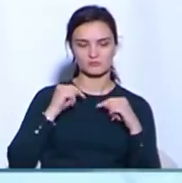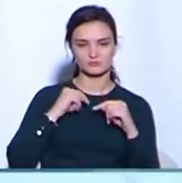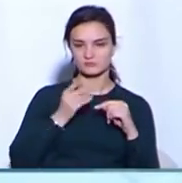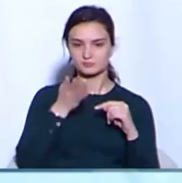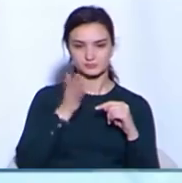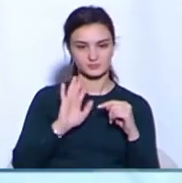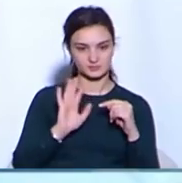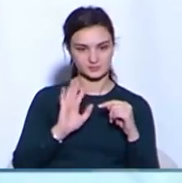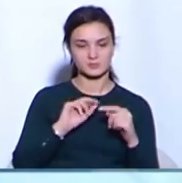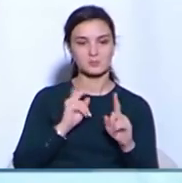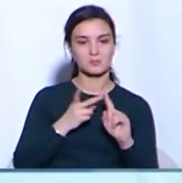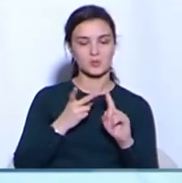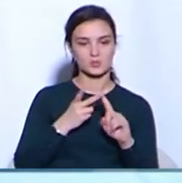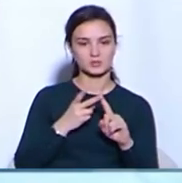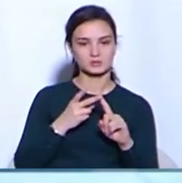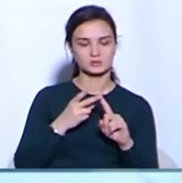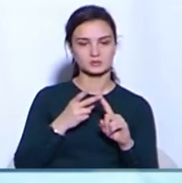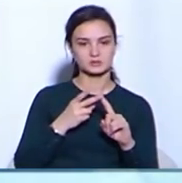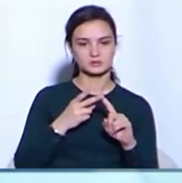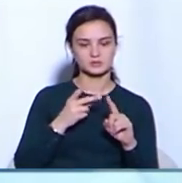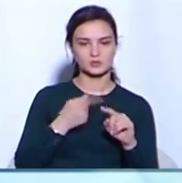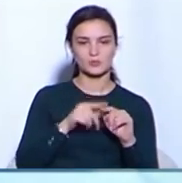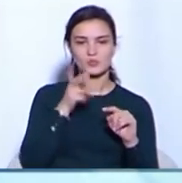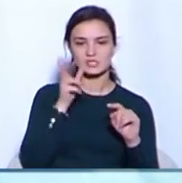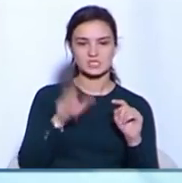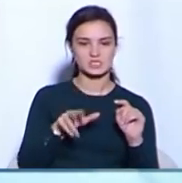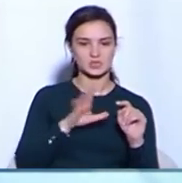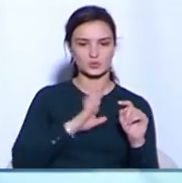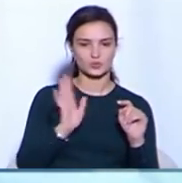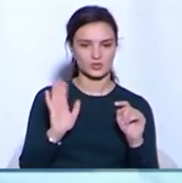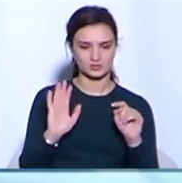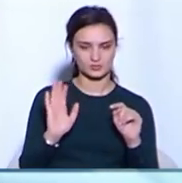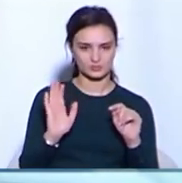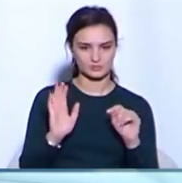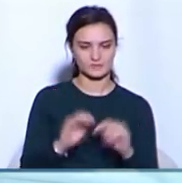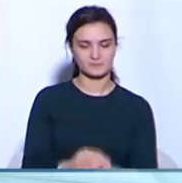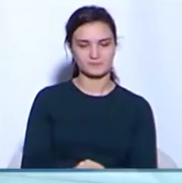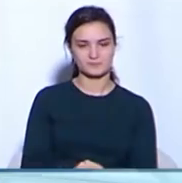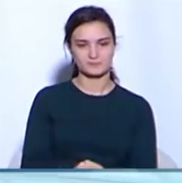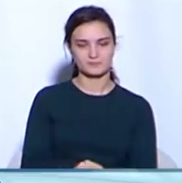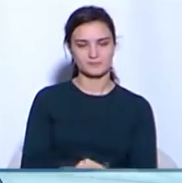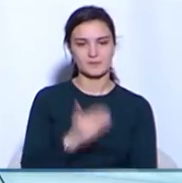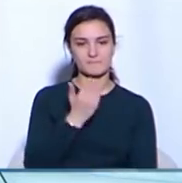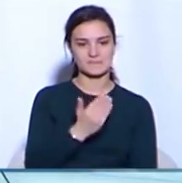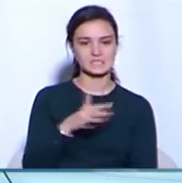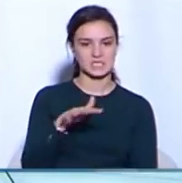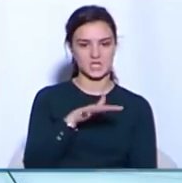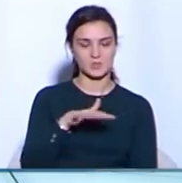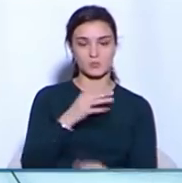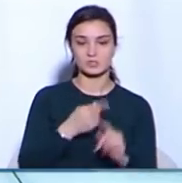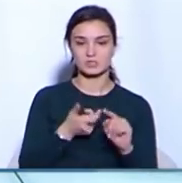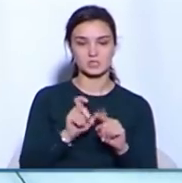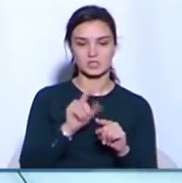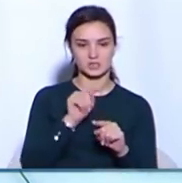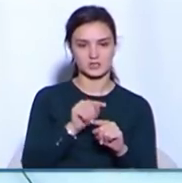ბავშვი, მაგრამ მეორეს მხრივ მეტის მეტად მონოტონური და მეტის მეტად ერთფეროვანიც არ იყოს მისი გარემო. ეს